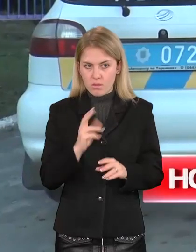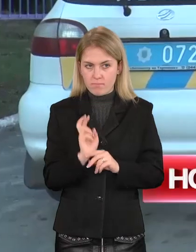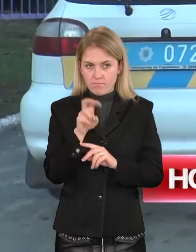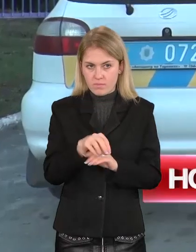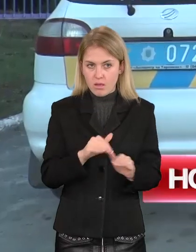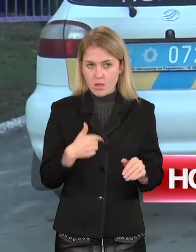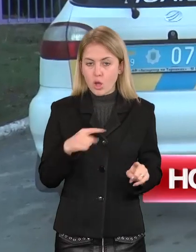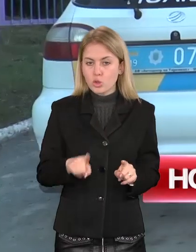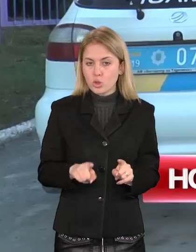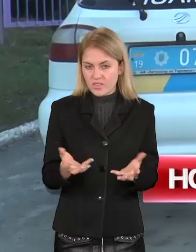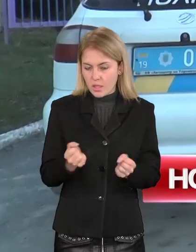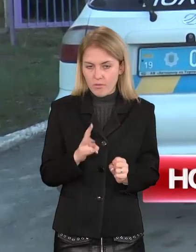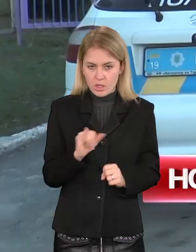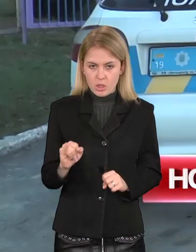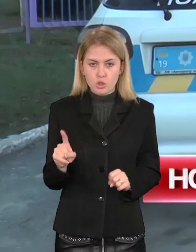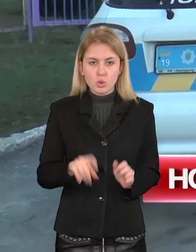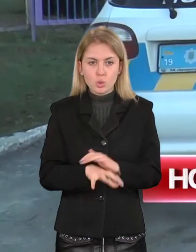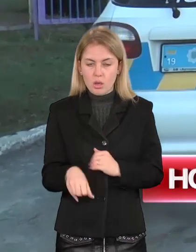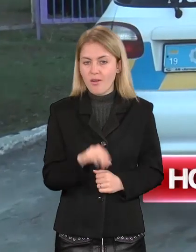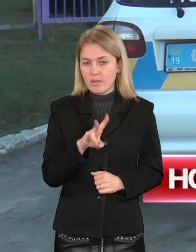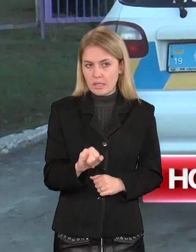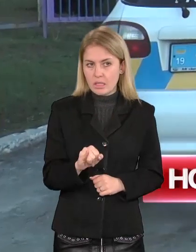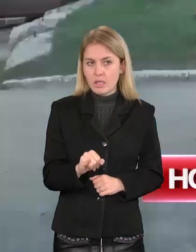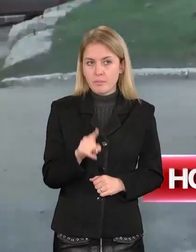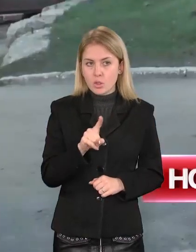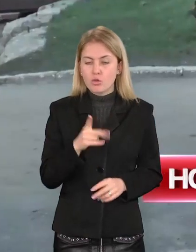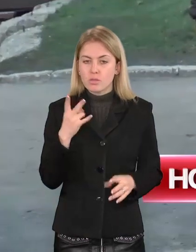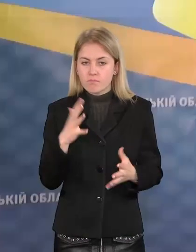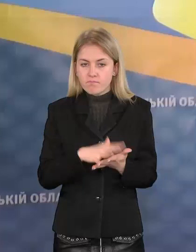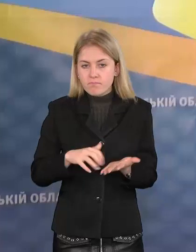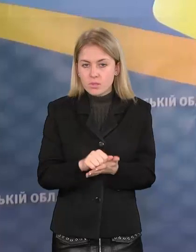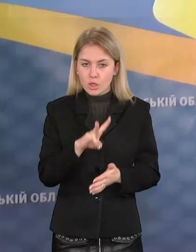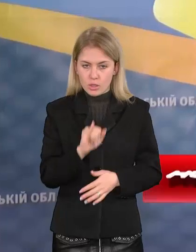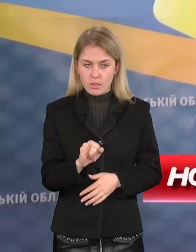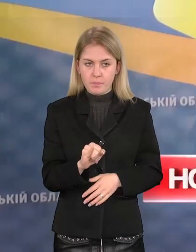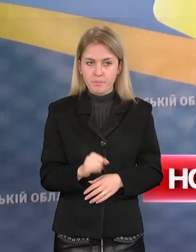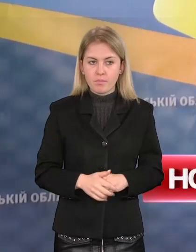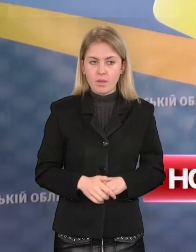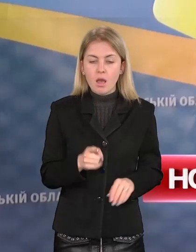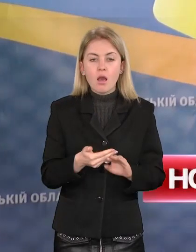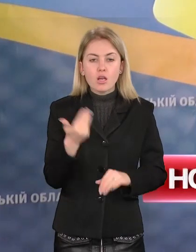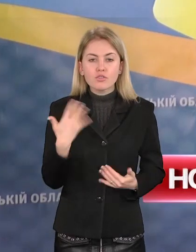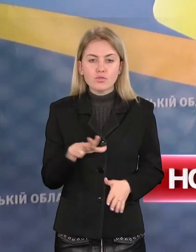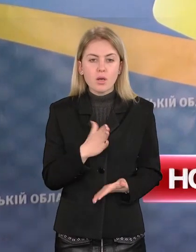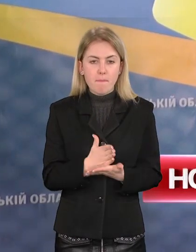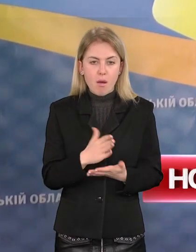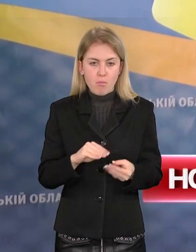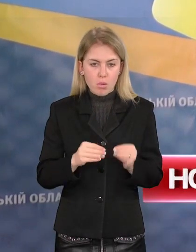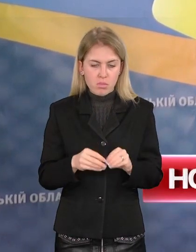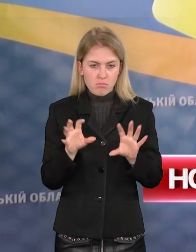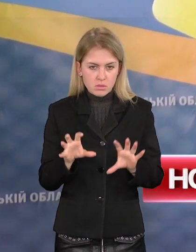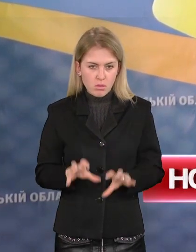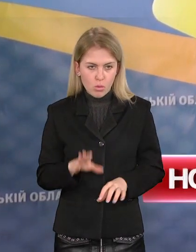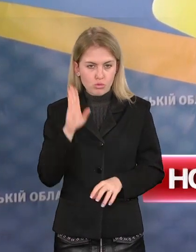взяв, ні. Я щось украв, ні. Щось повредив, ні. Ти був на території, це вже нарушення. Раніше він вже мав проблеми з законом.